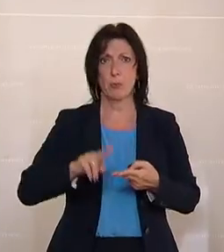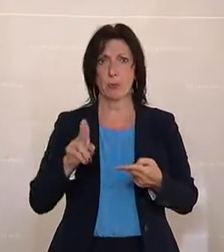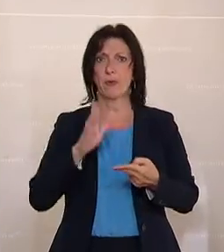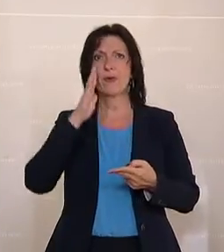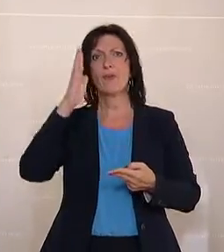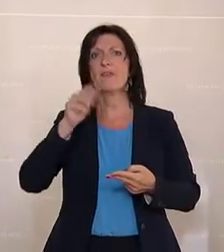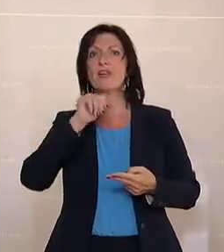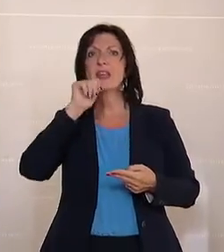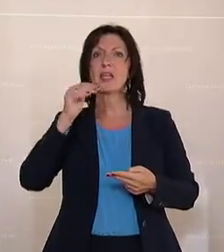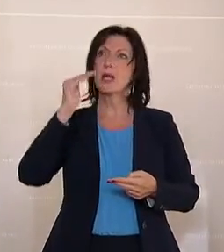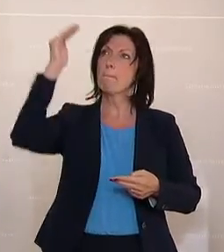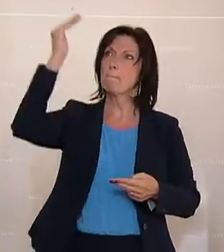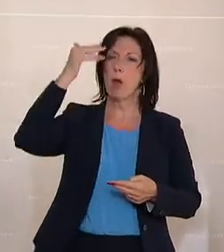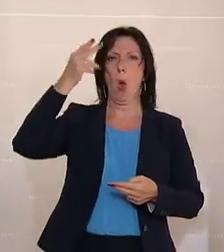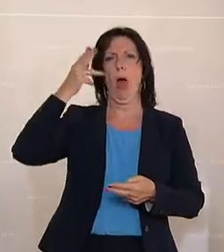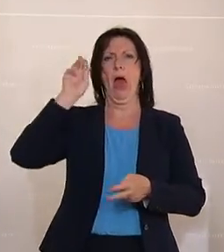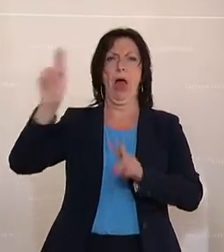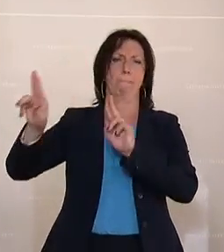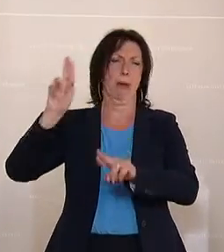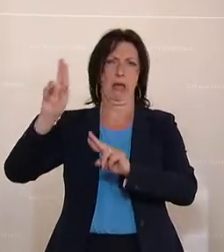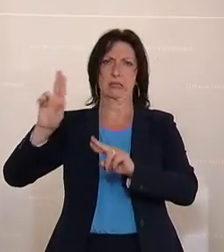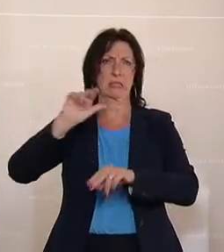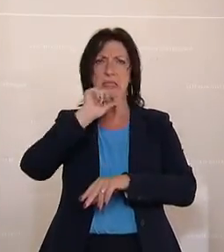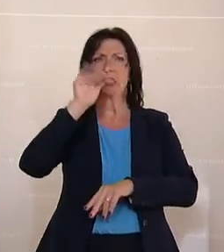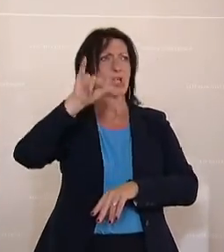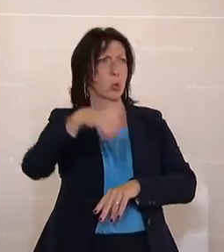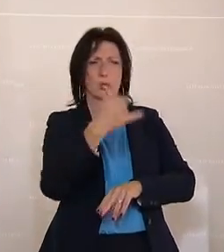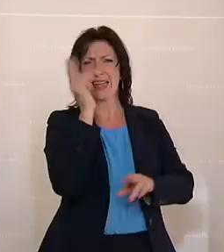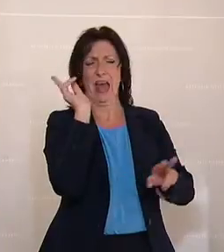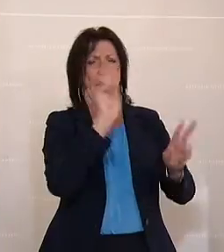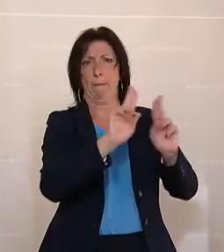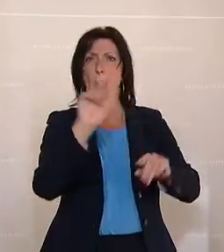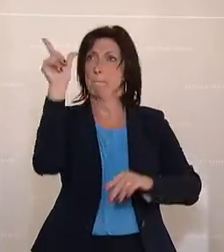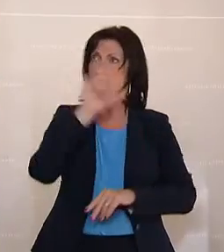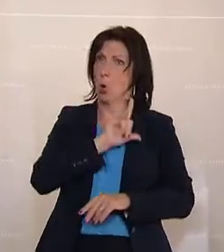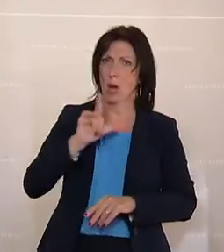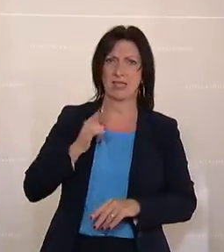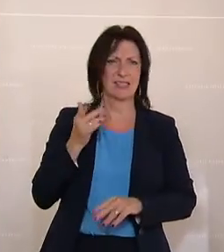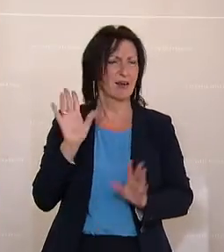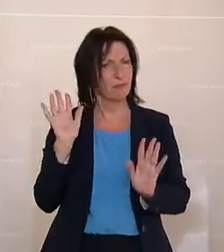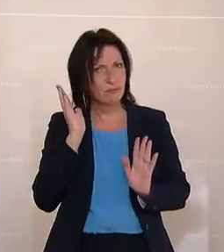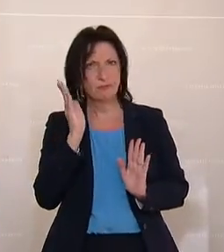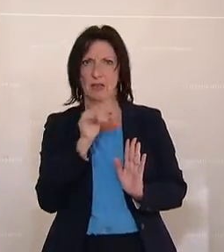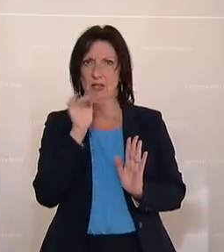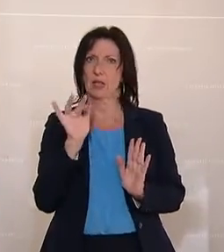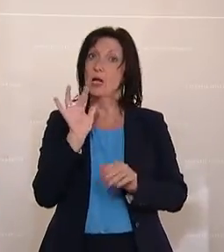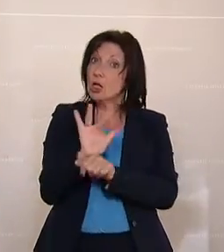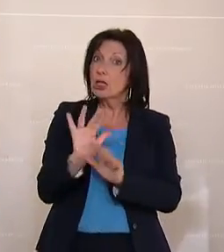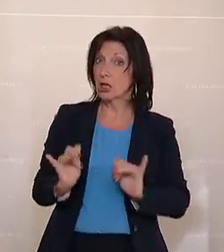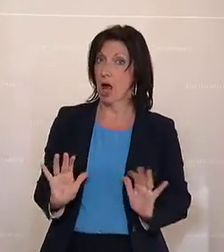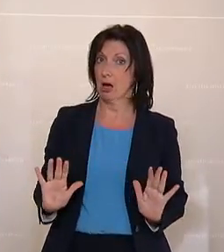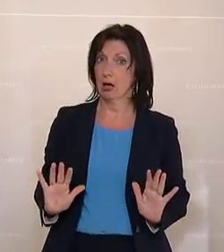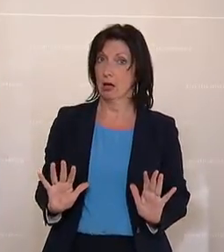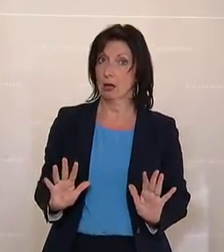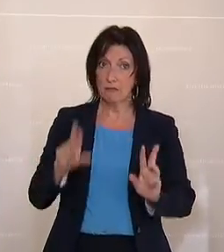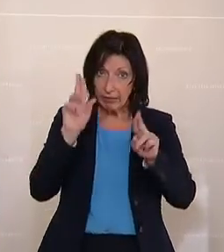Behörden ungerechtfertigt anpatzen werden, weder die Justiz noch die Polizei. Kritik werden wir üben, wenn sie angebracht